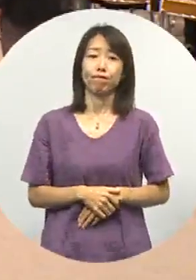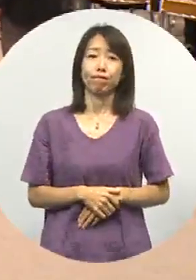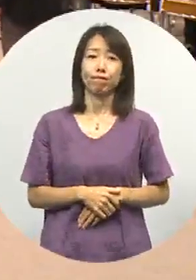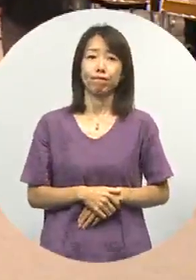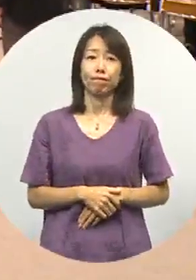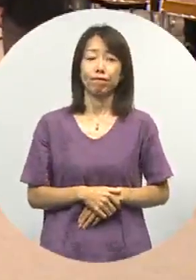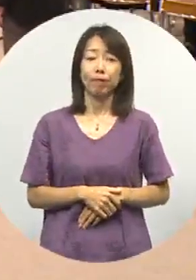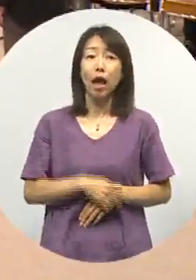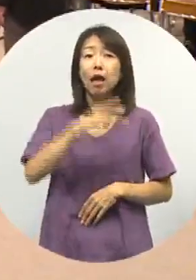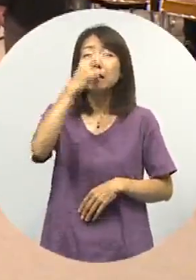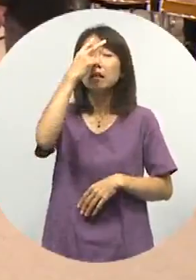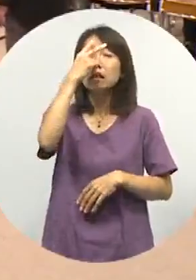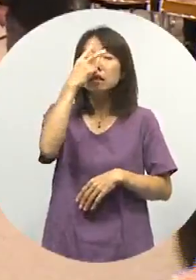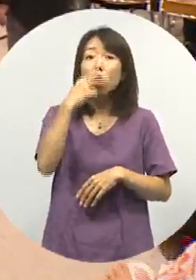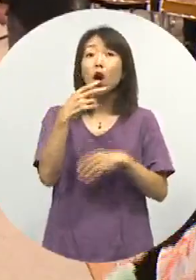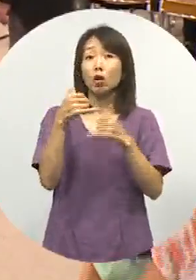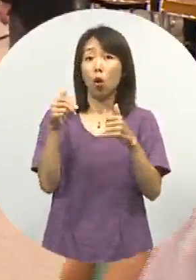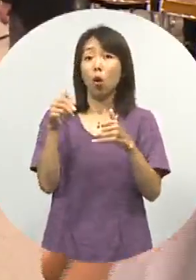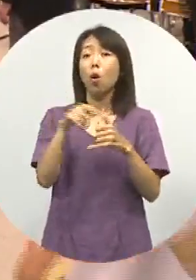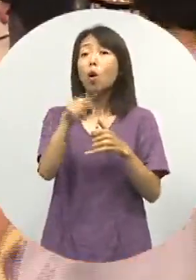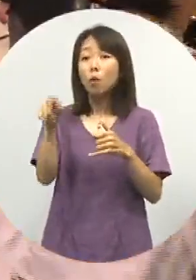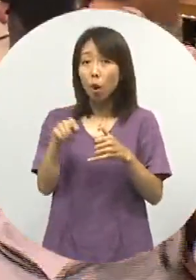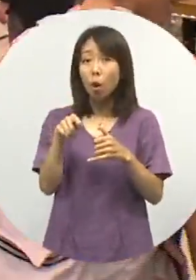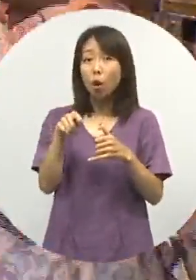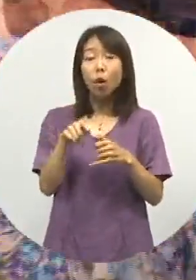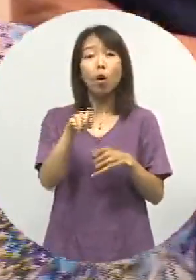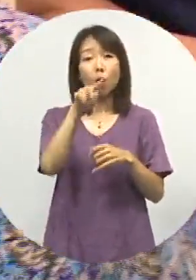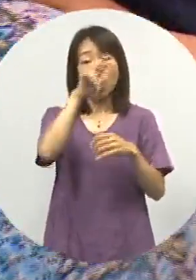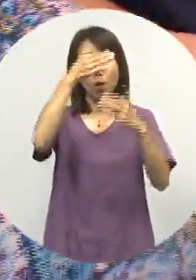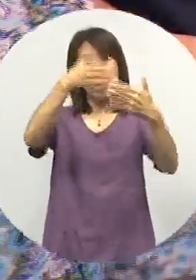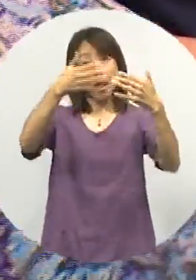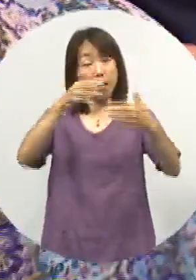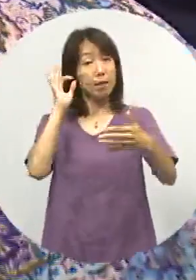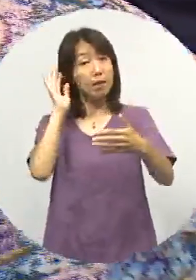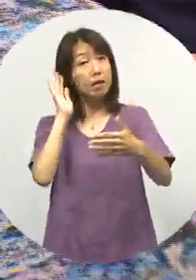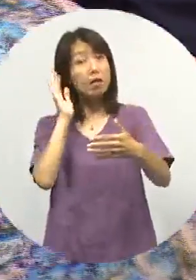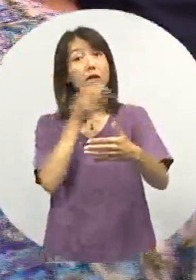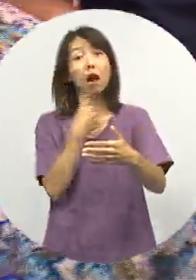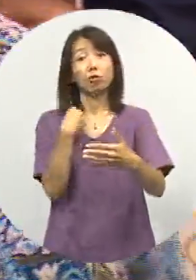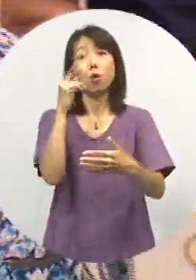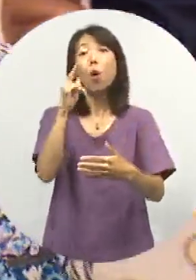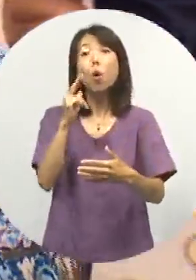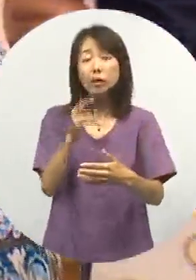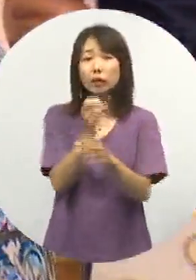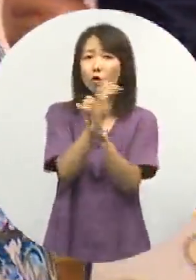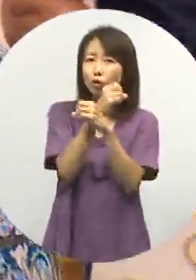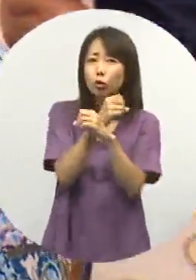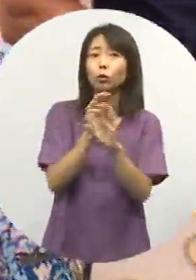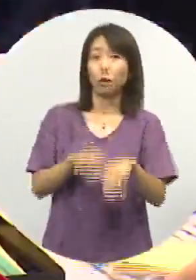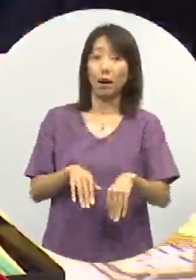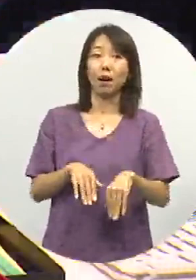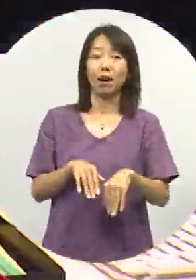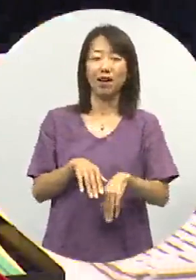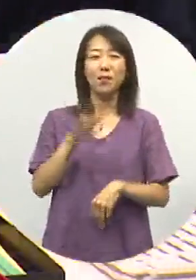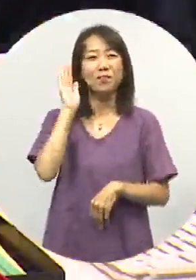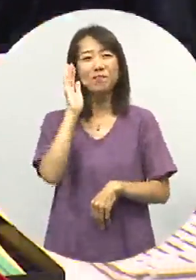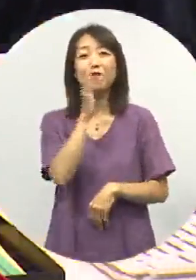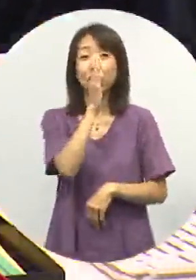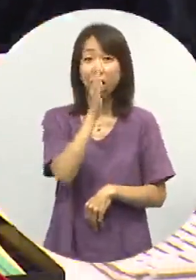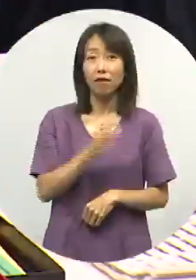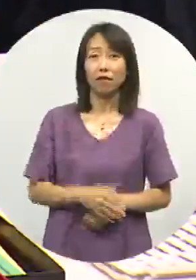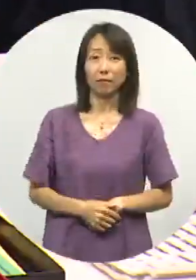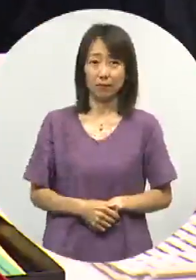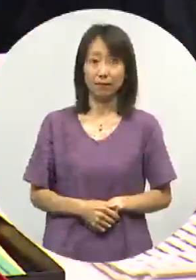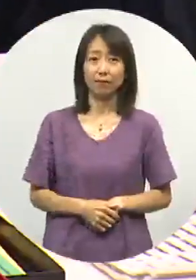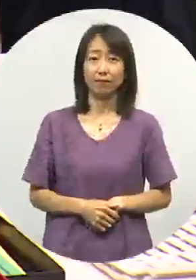視覚障害者の方も楽しんでいただけるよう、番組作りにも工夫を凝らしましたので、ぜひご覧いただければと思